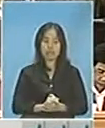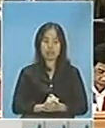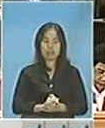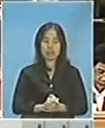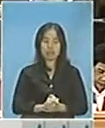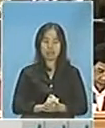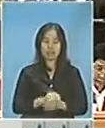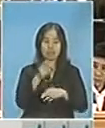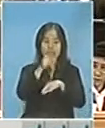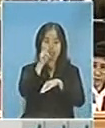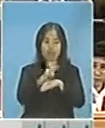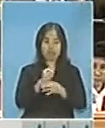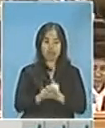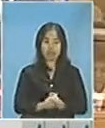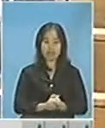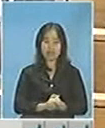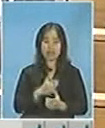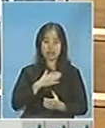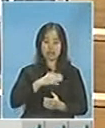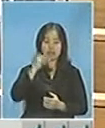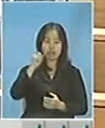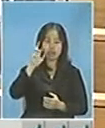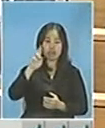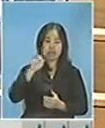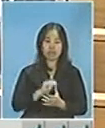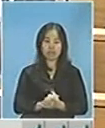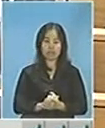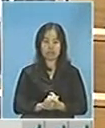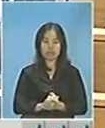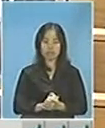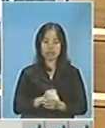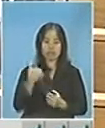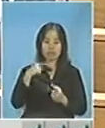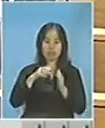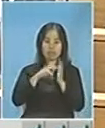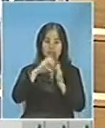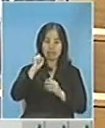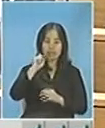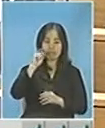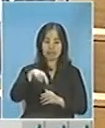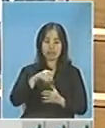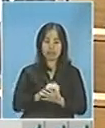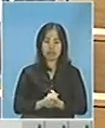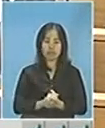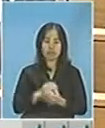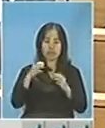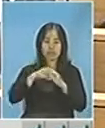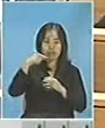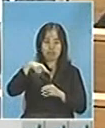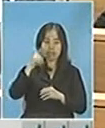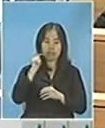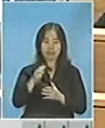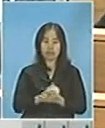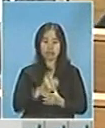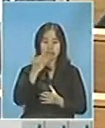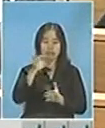ท่านประธานสภาที่เคารพกับผมสรัตน์กุลศรีสมาชิกสภาผู้แทนราษฎรจังหวัดสุพรรณบุรีเขตเลือกตั้งที่5พรรคเพื่อไทยข